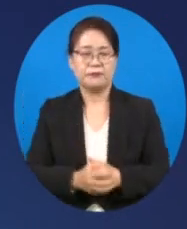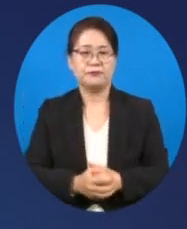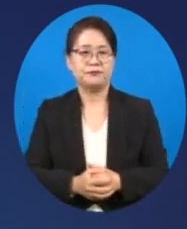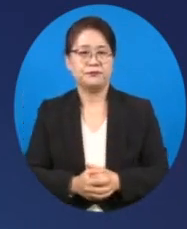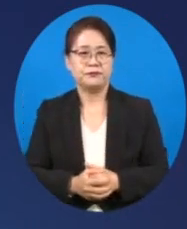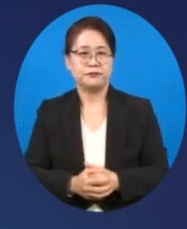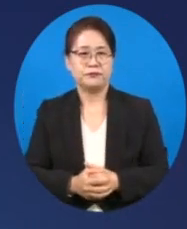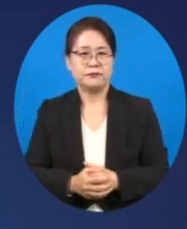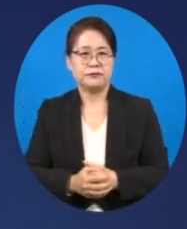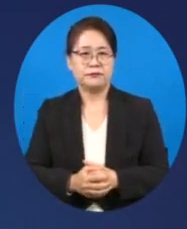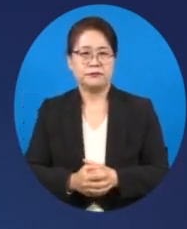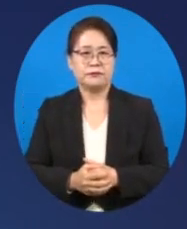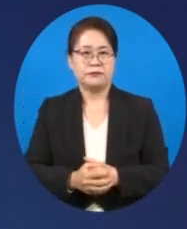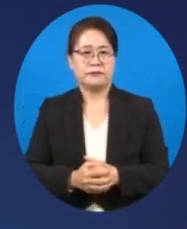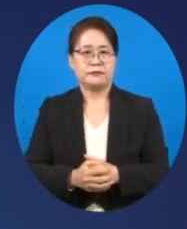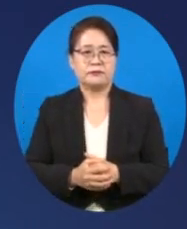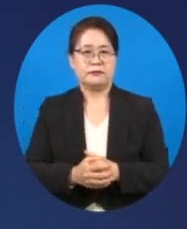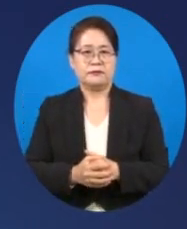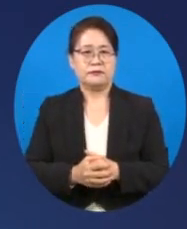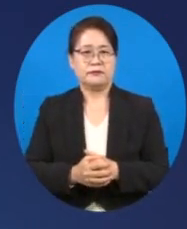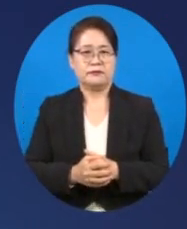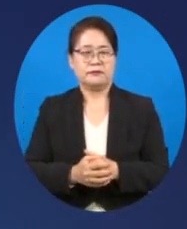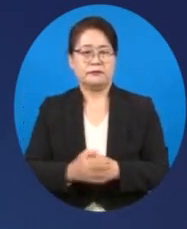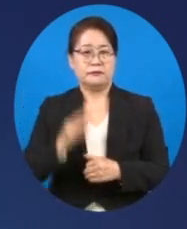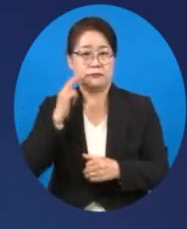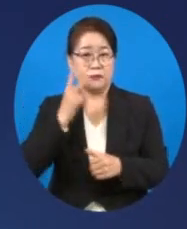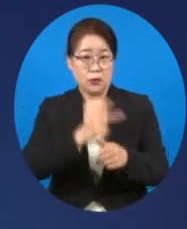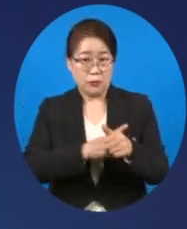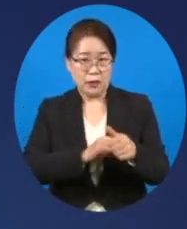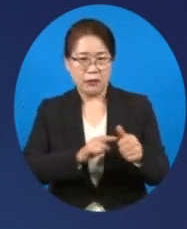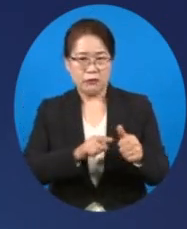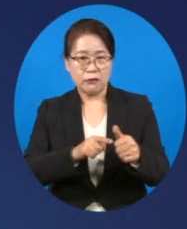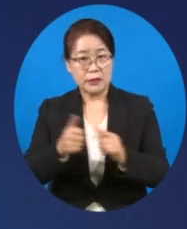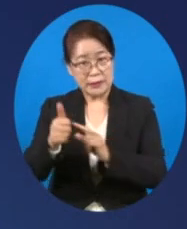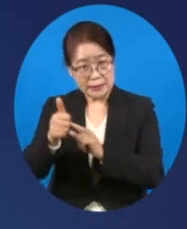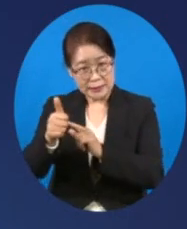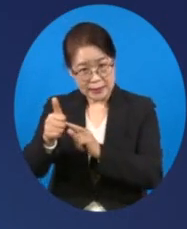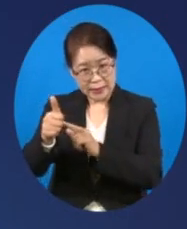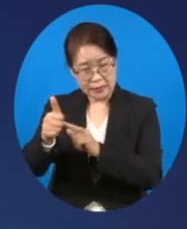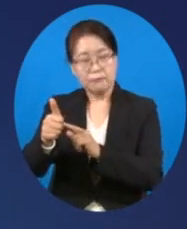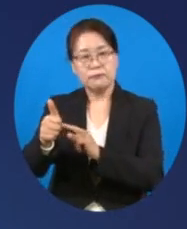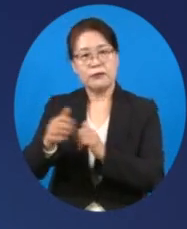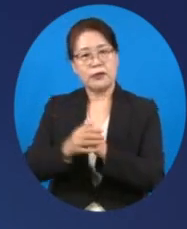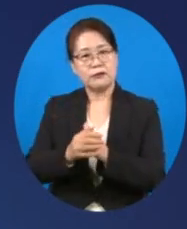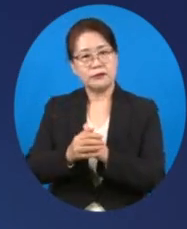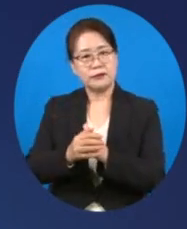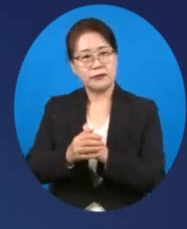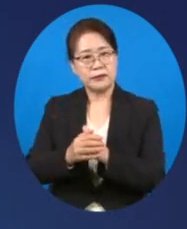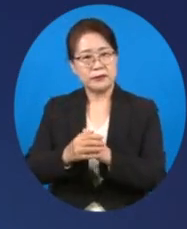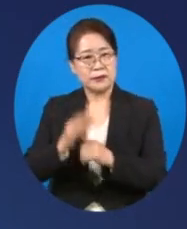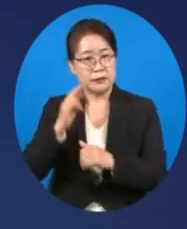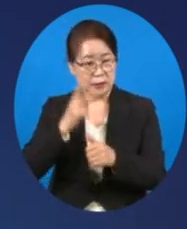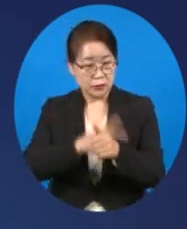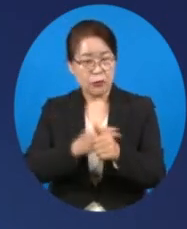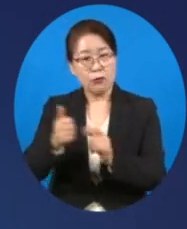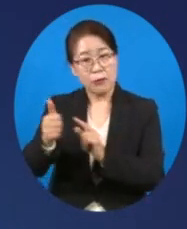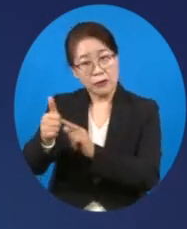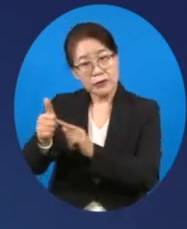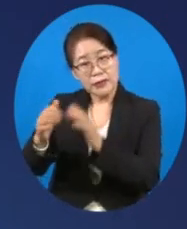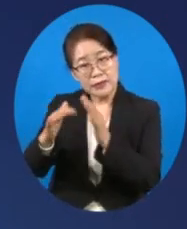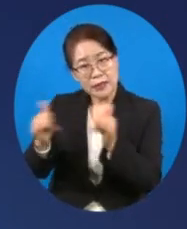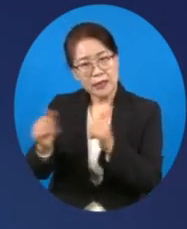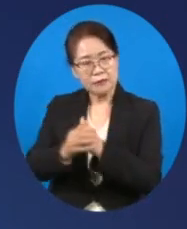사도 바울에게는 어떤 확신이 있었을까요 사도 바울을 묵상해 보게 되면 사도 바울은 하나님께서